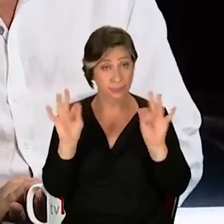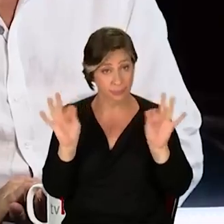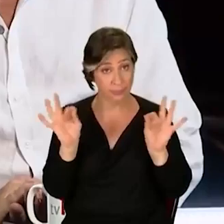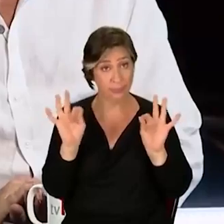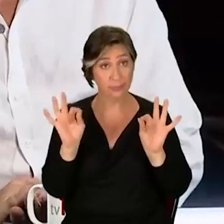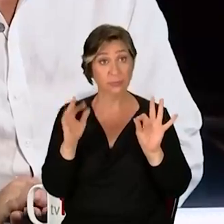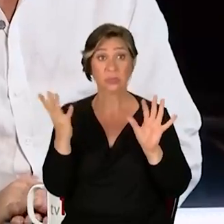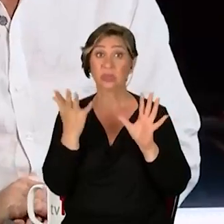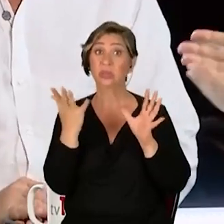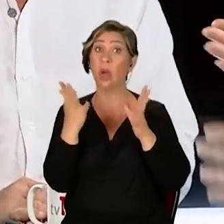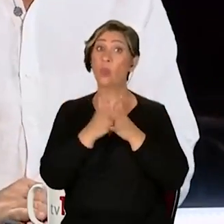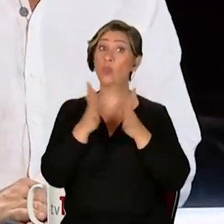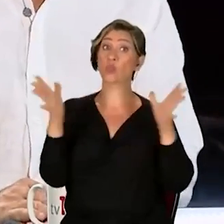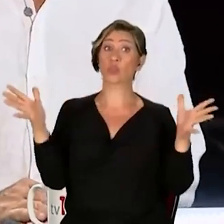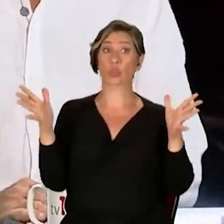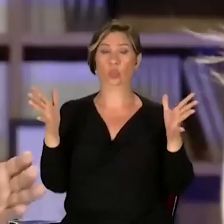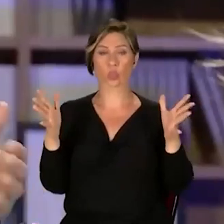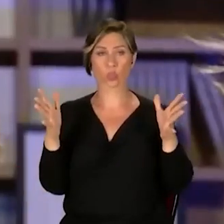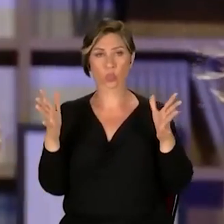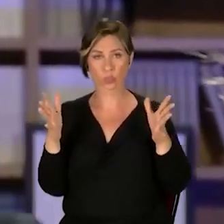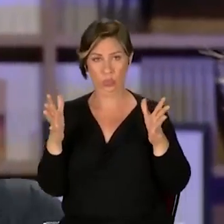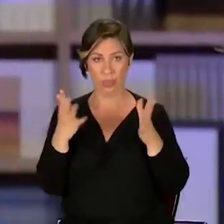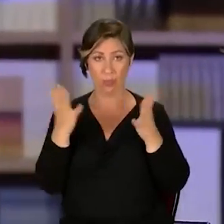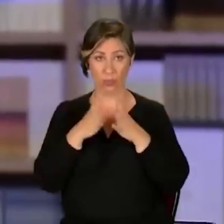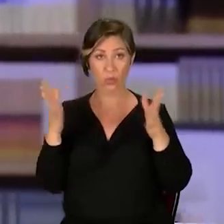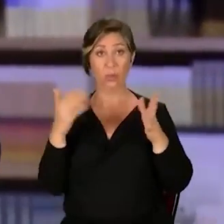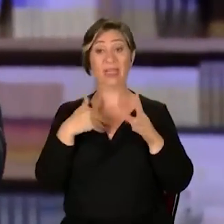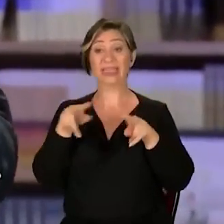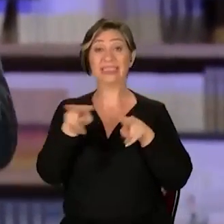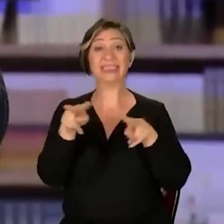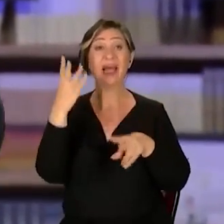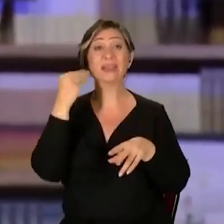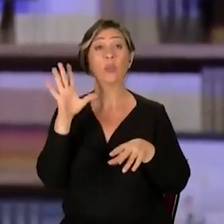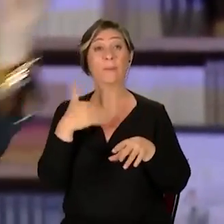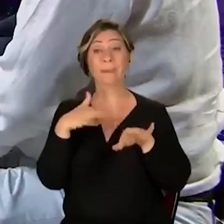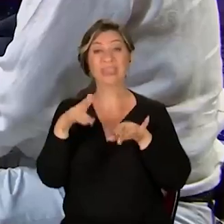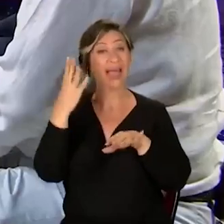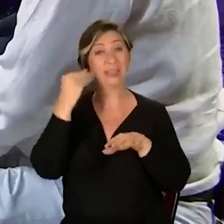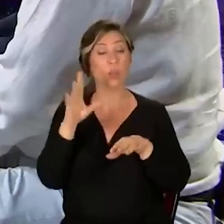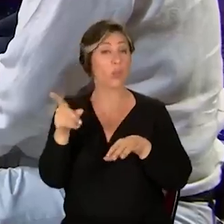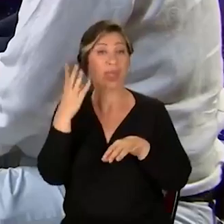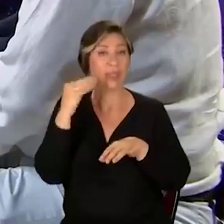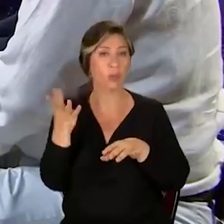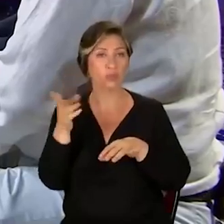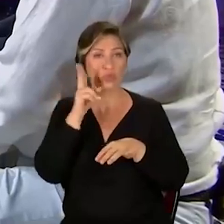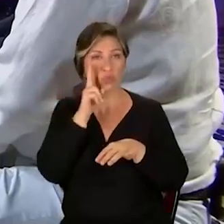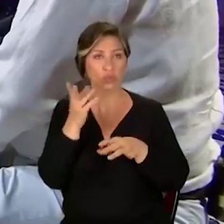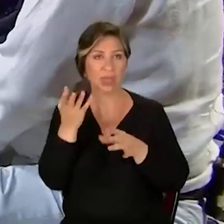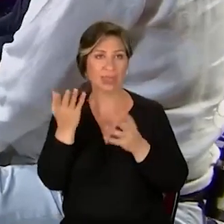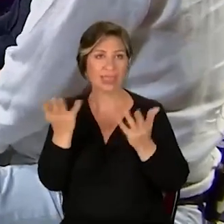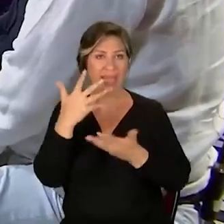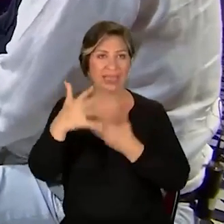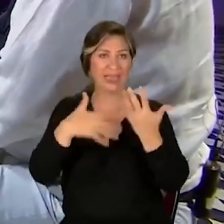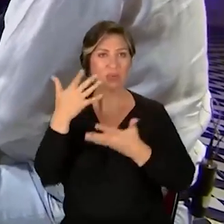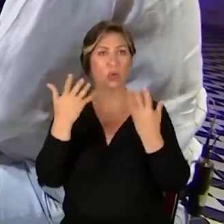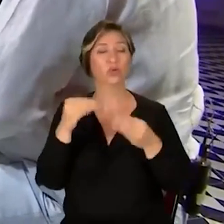Çok daha kompleks ama tabii. Yani. Tabii canım tabii. Evet tabii ki öyle. Ama tabii zaten ki. Ben ikisini de anlamıyorum ki. Ben bilgisayarı da anlamıyorum, onu da anlamıyorum. Sonuçta hani ne kadar karışık